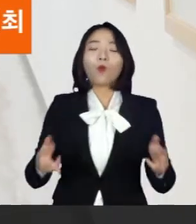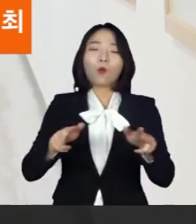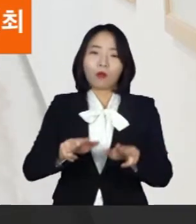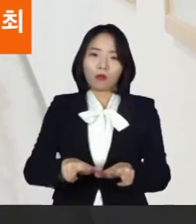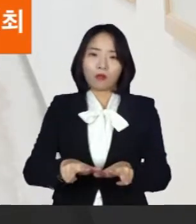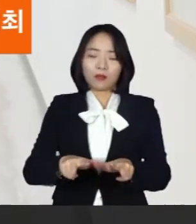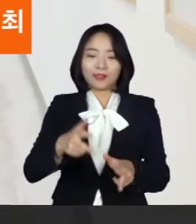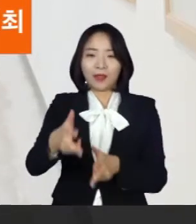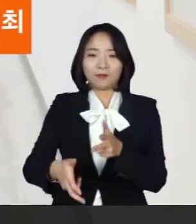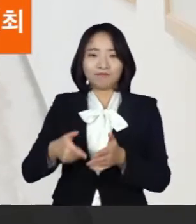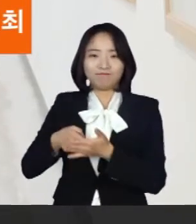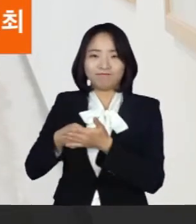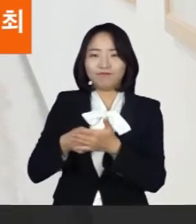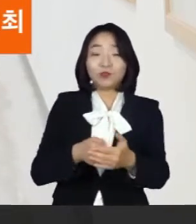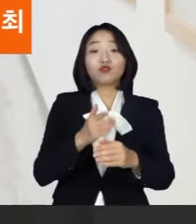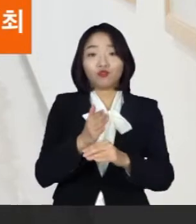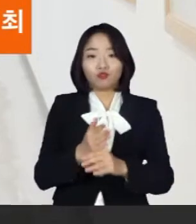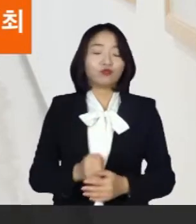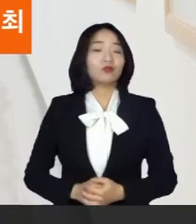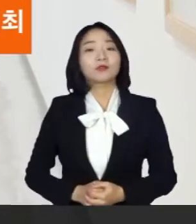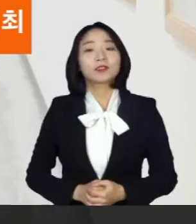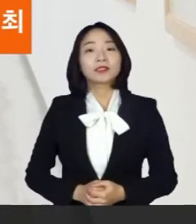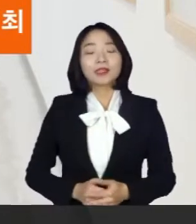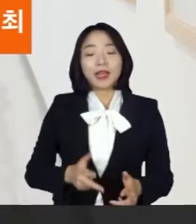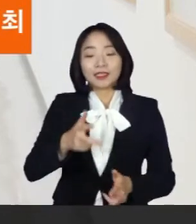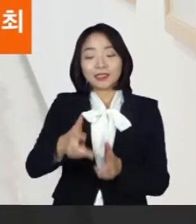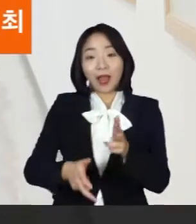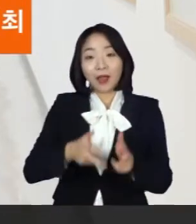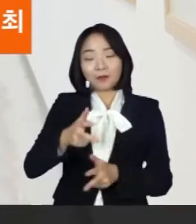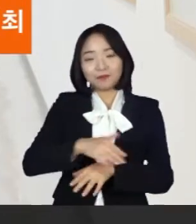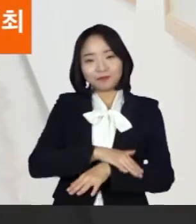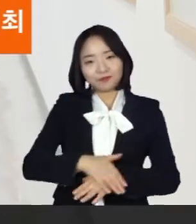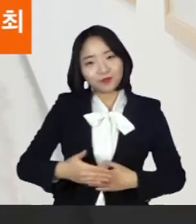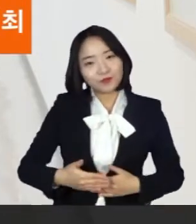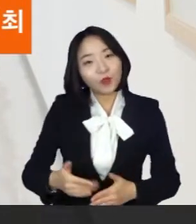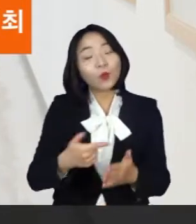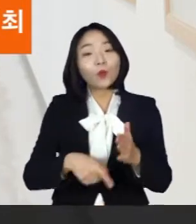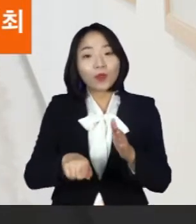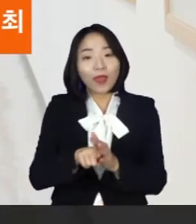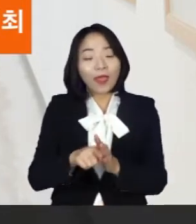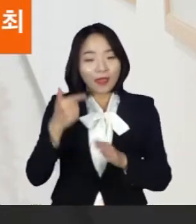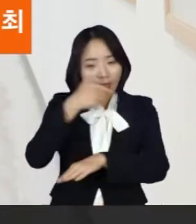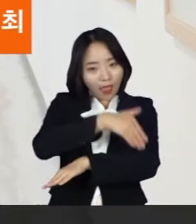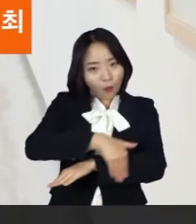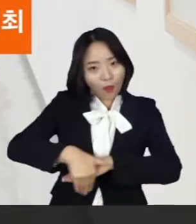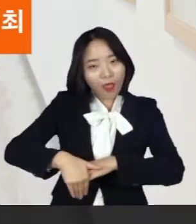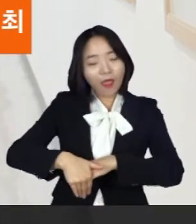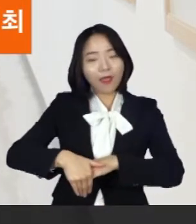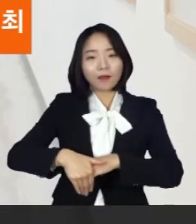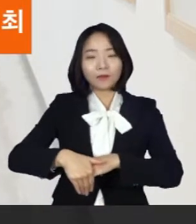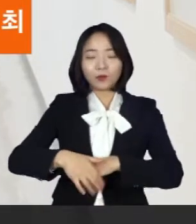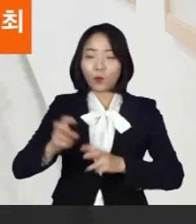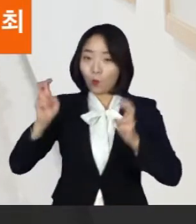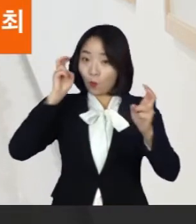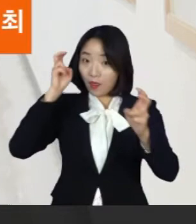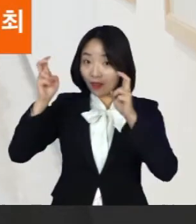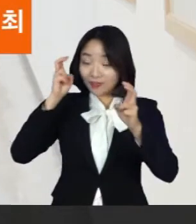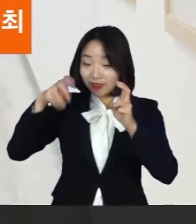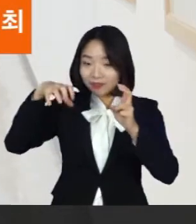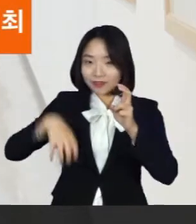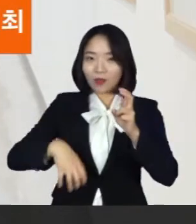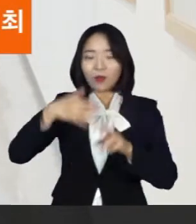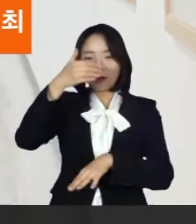위해 남산지구 공원 조성 사업을 추진하고 있는데요. 사업의 성공적인 추진을 위한 남산지구 공원 조성 계획